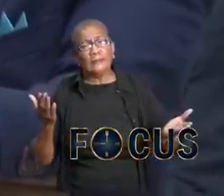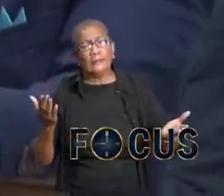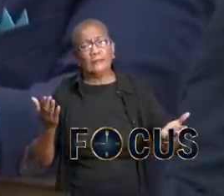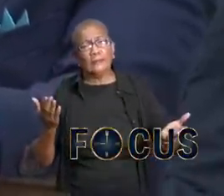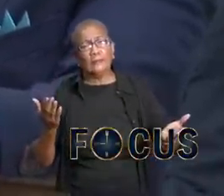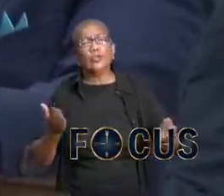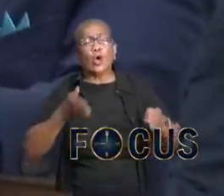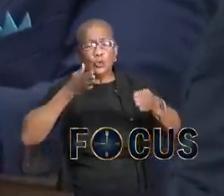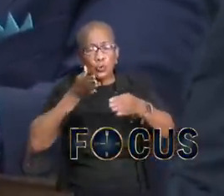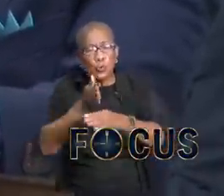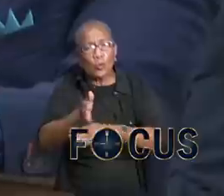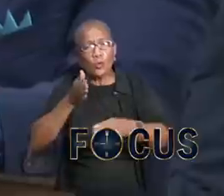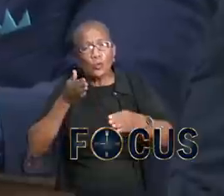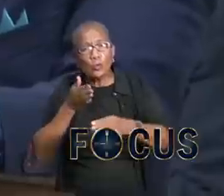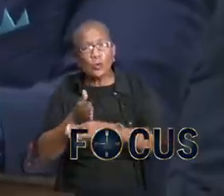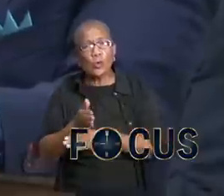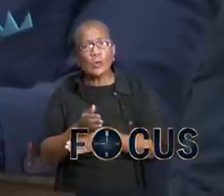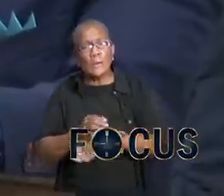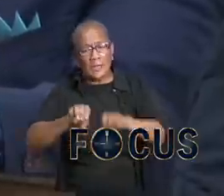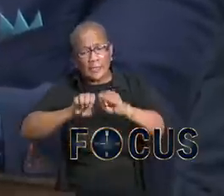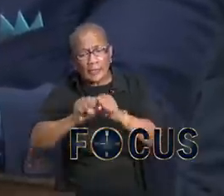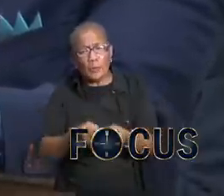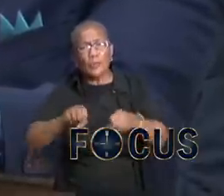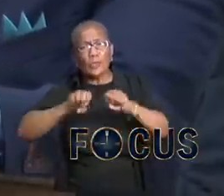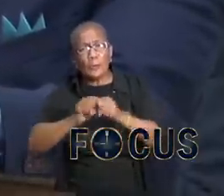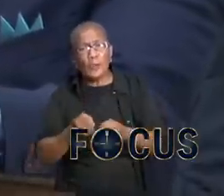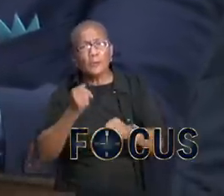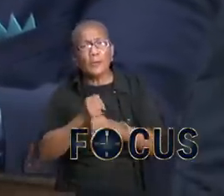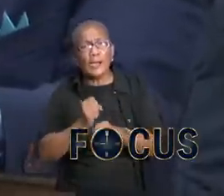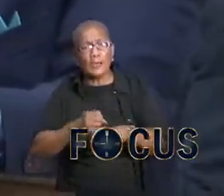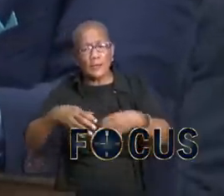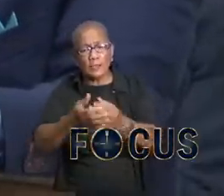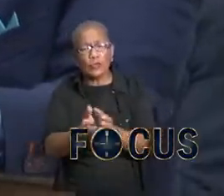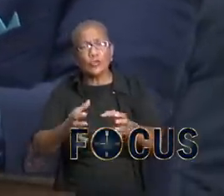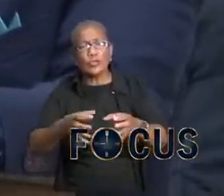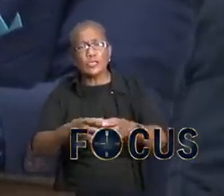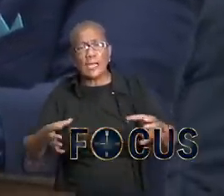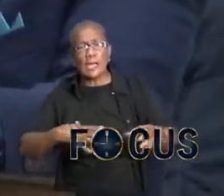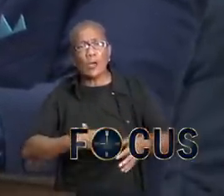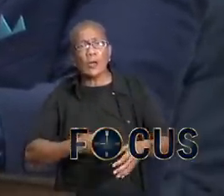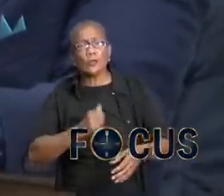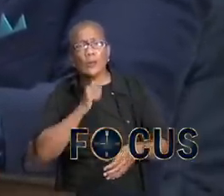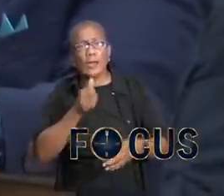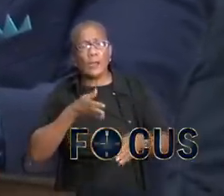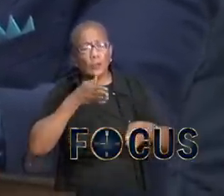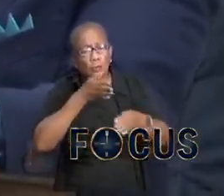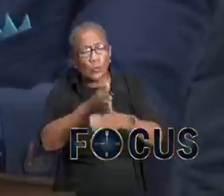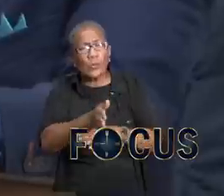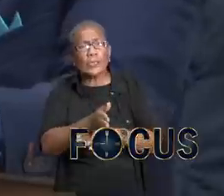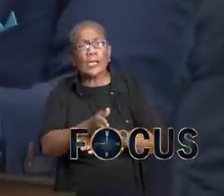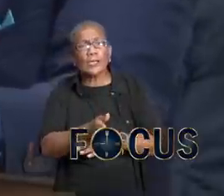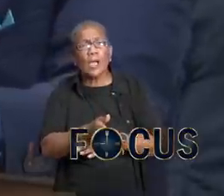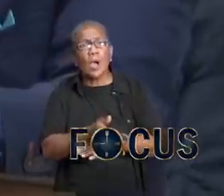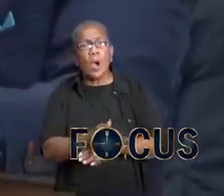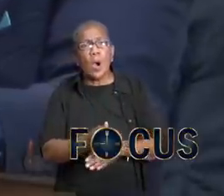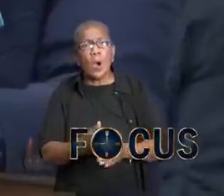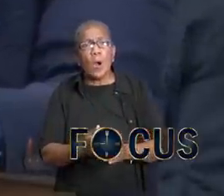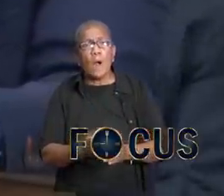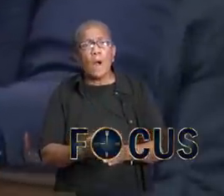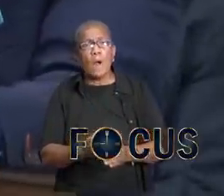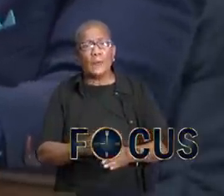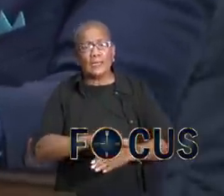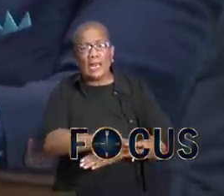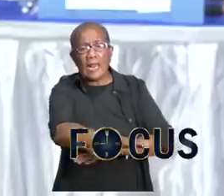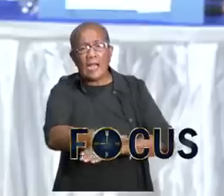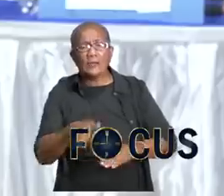Nog door te gaan met het kapotmaken van de sociale fabriek van ons. Die doorgaat om die natie Suriname te